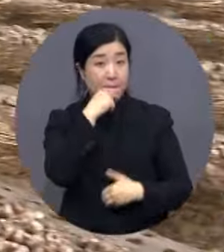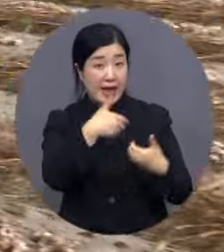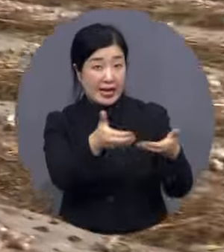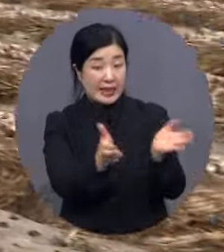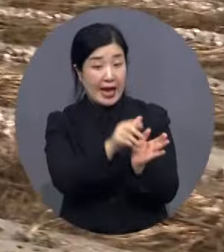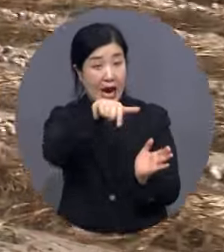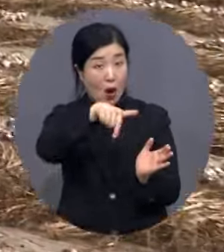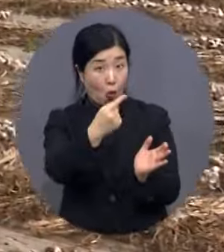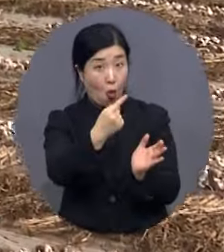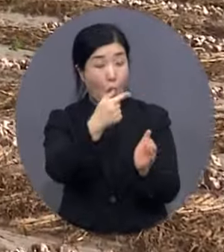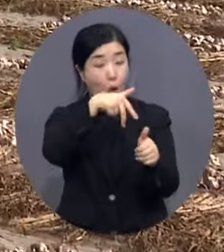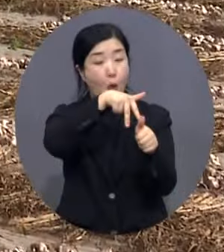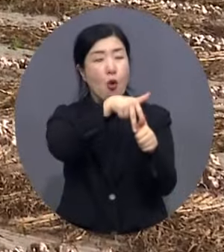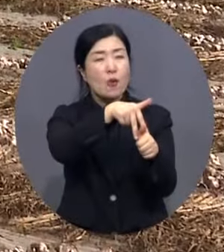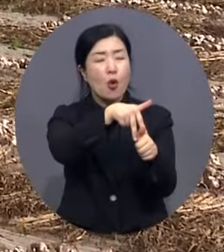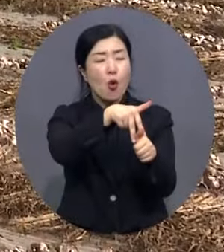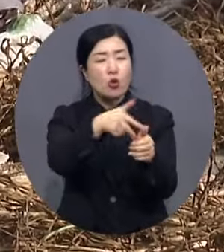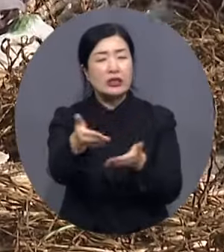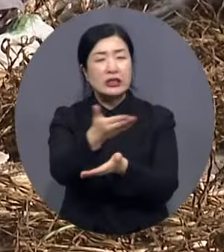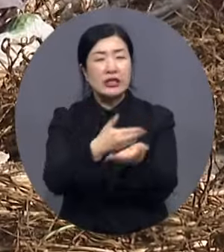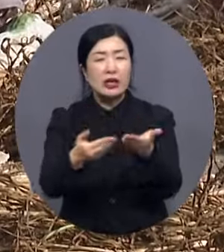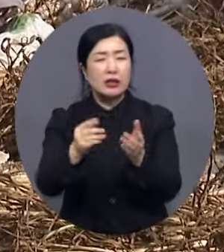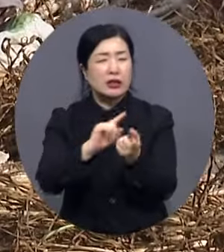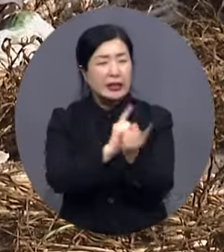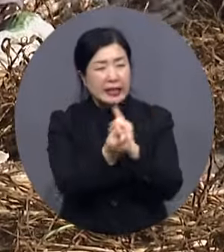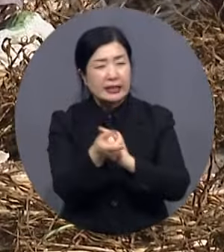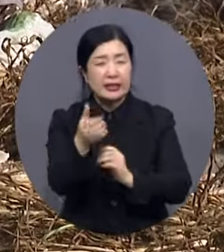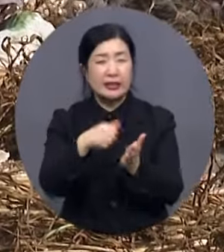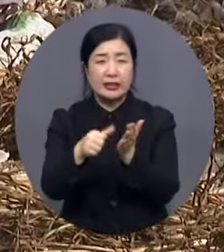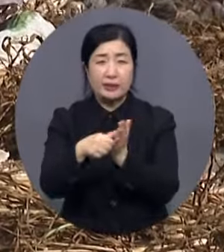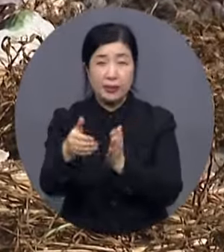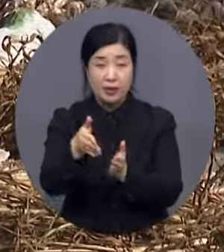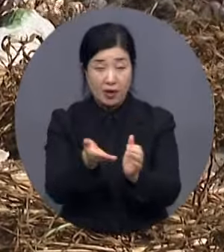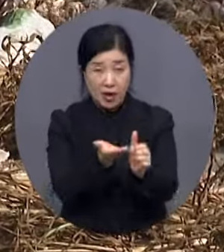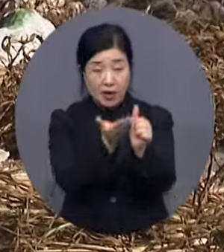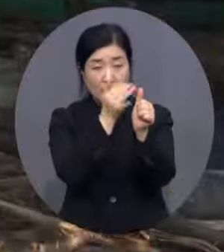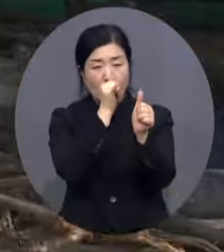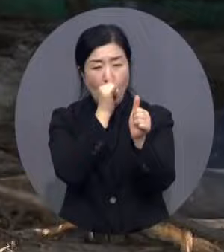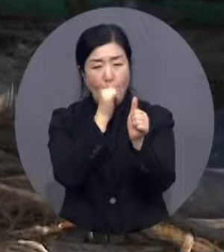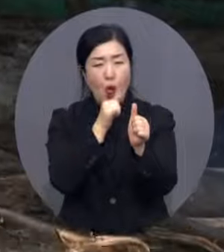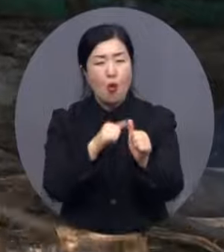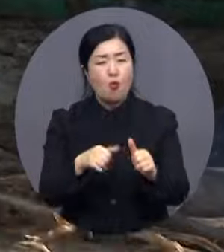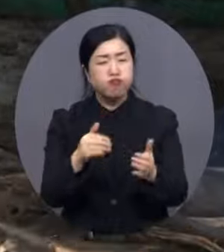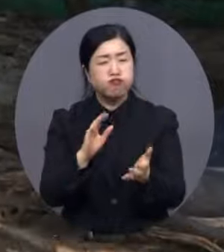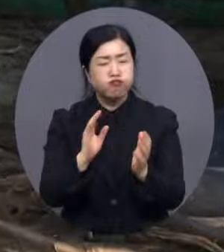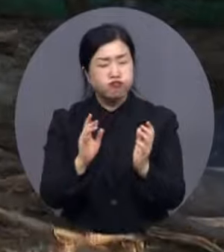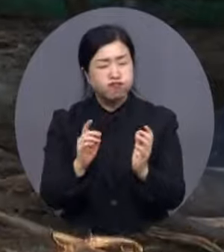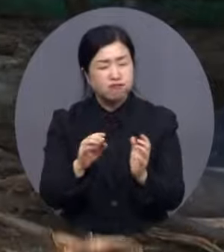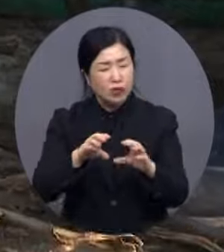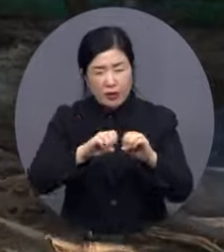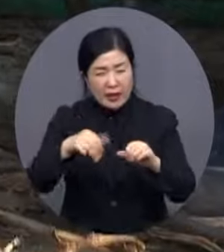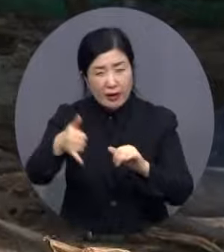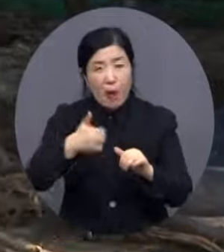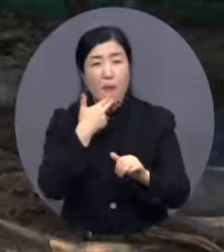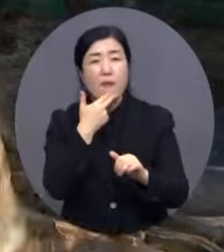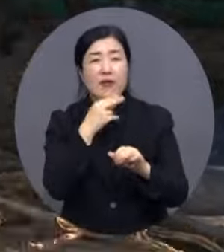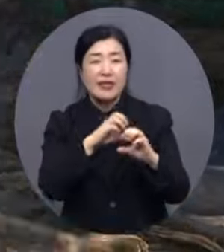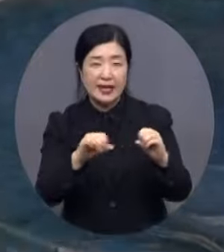후보는 국가 지원을 통한 대체작물 확보 시범 사업과 쉬는 땅을 이용한 도시 농업 등을